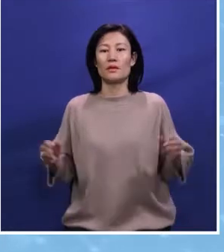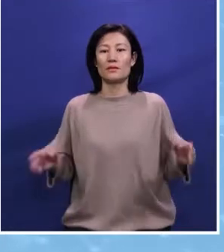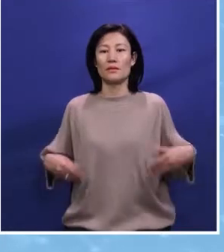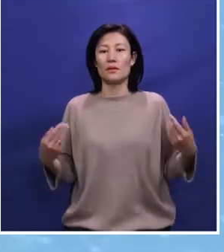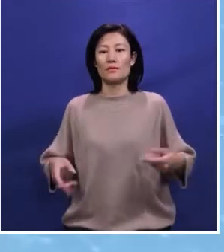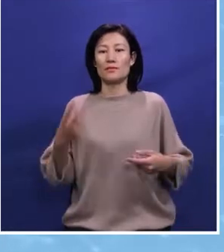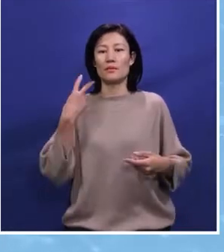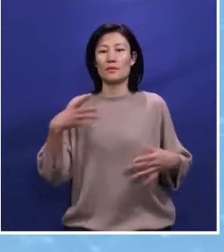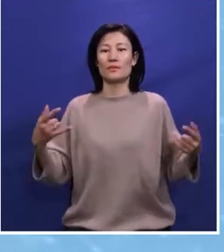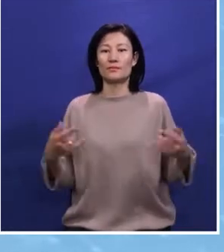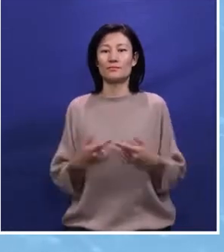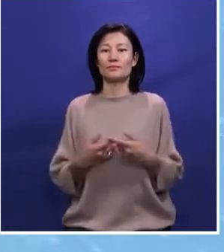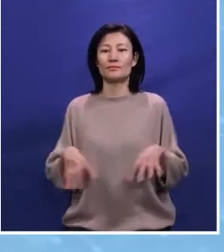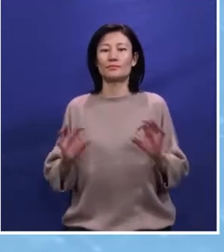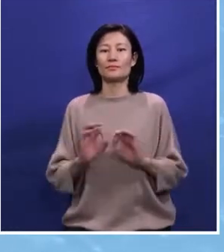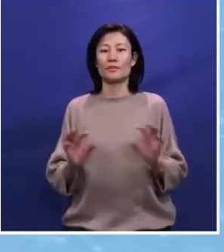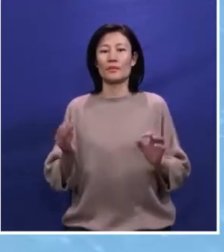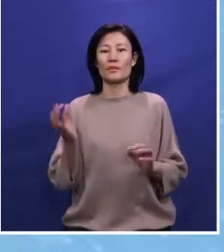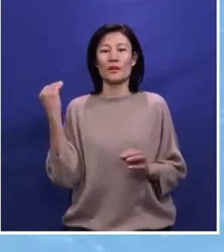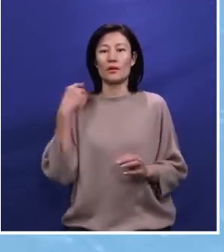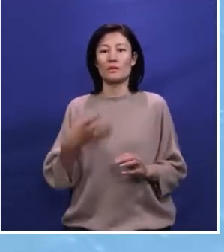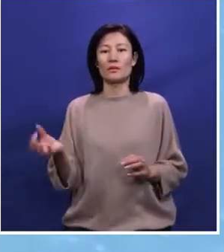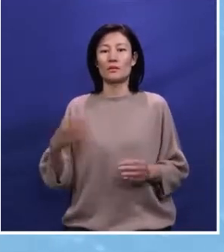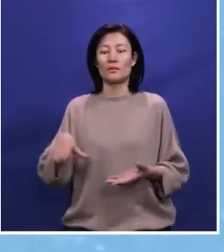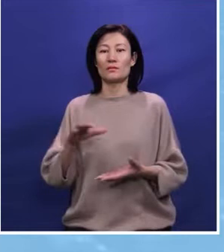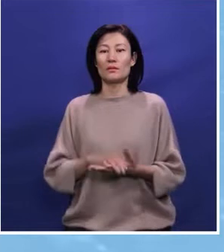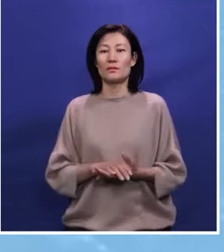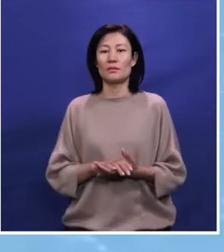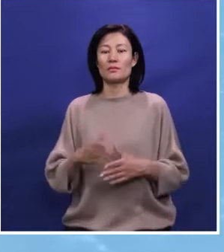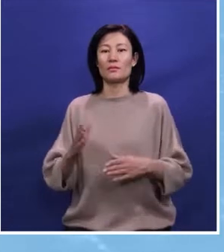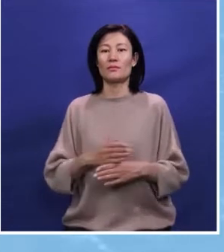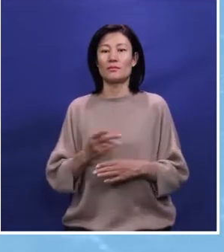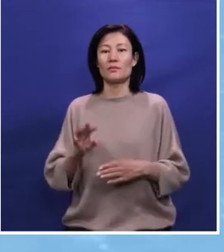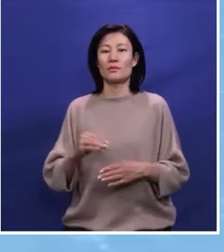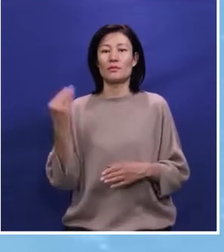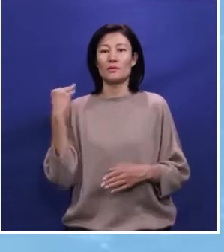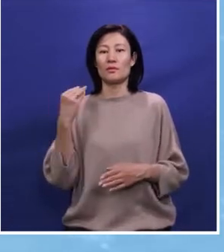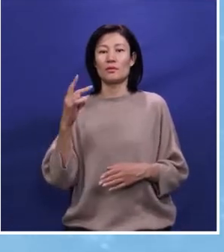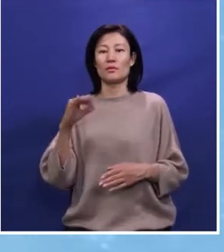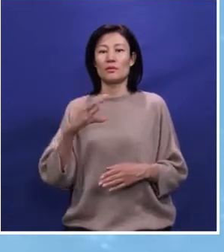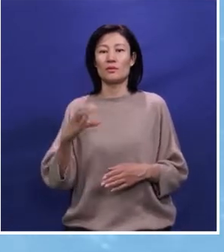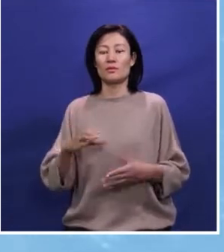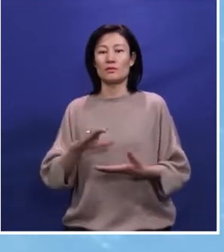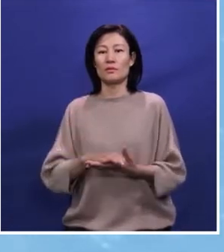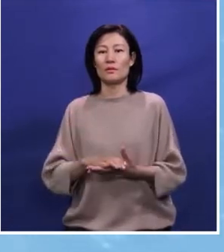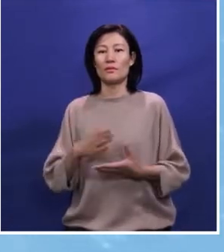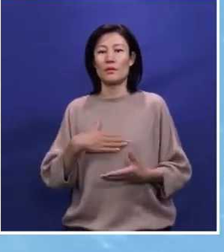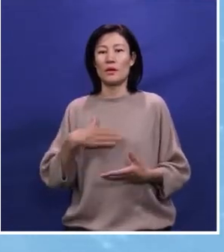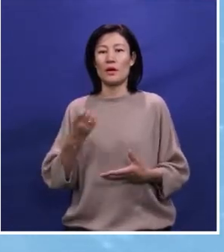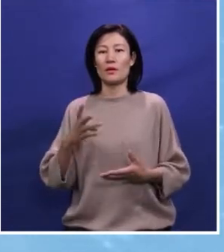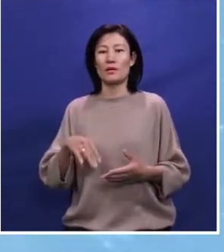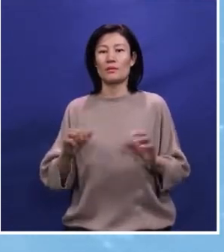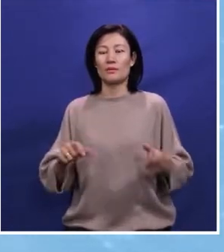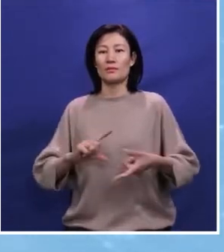Армысыздар жаңалық күткен көрермен арнада Түркістан облысының айшықты ақпараттармен бөлсетін Түркістан Ньюс. Сіздермен бірге мен